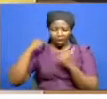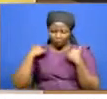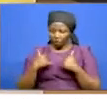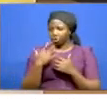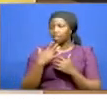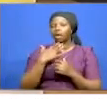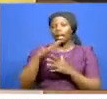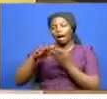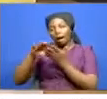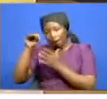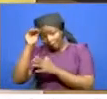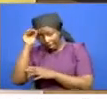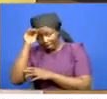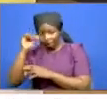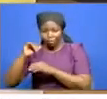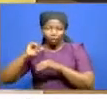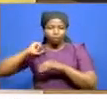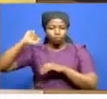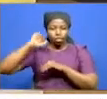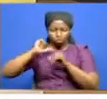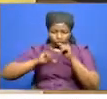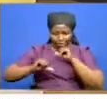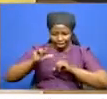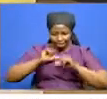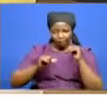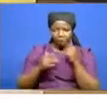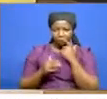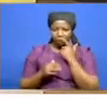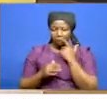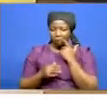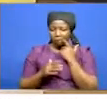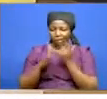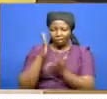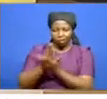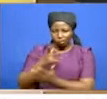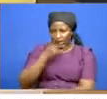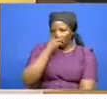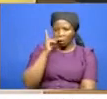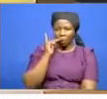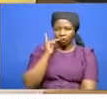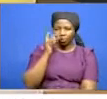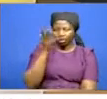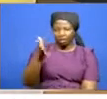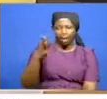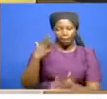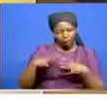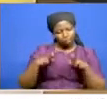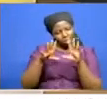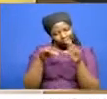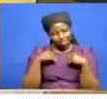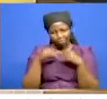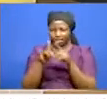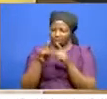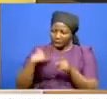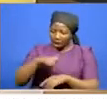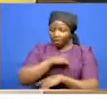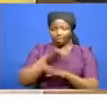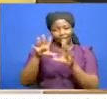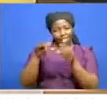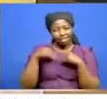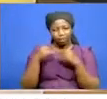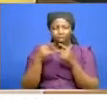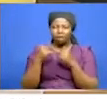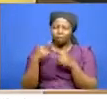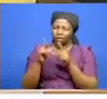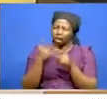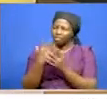political science. Ni sawa Kalonzo ako pale na wananchi wanakubali, hata sisi tunakubali, lakini kuna mambo ambayo